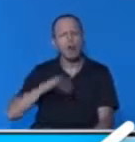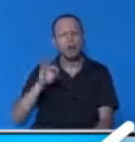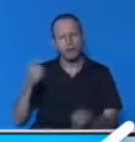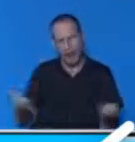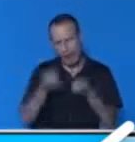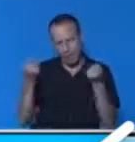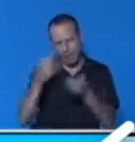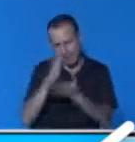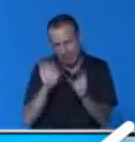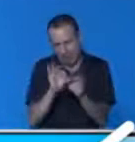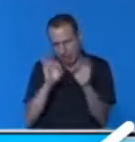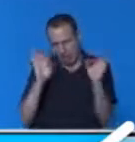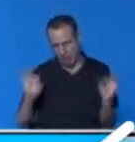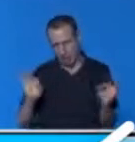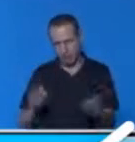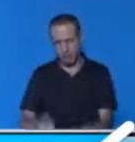שהקמפיין התחיל כבר?